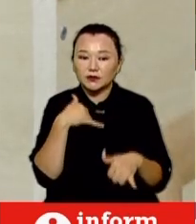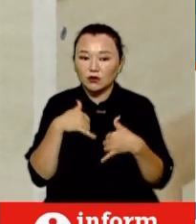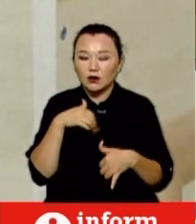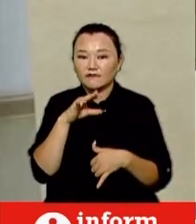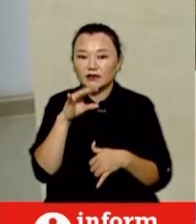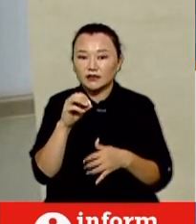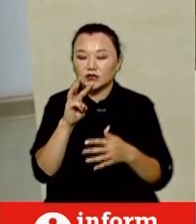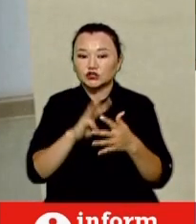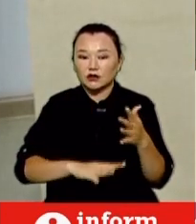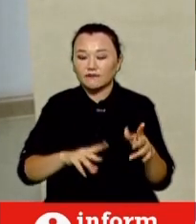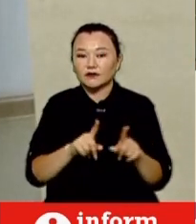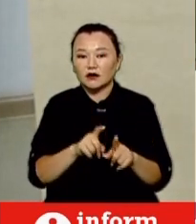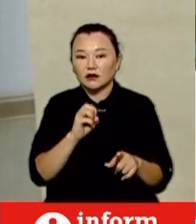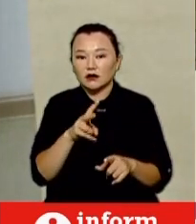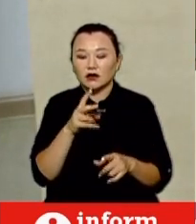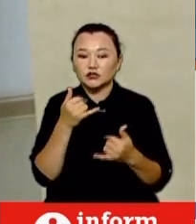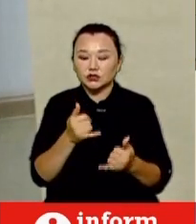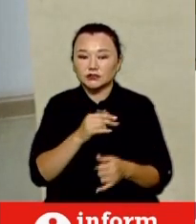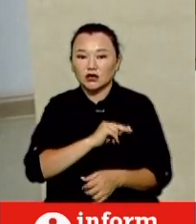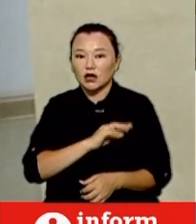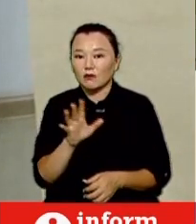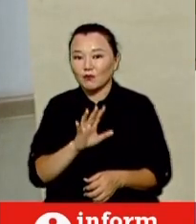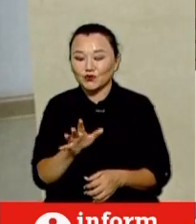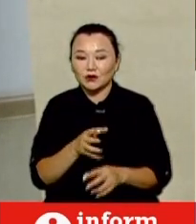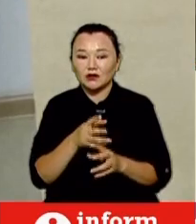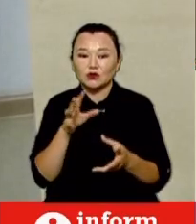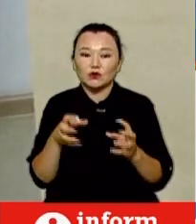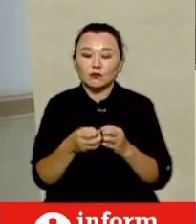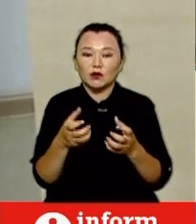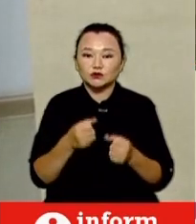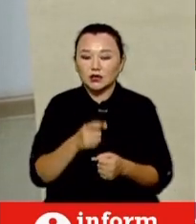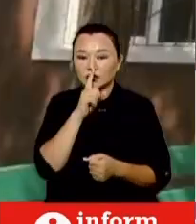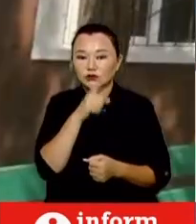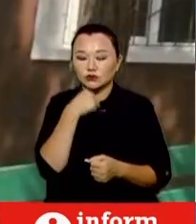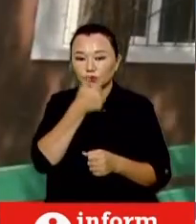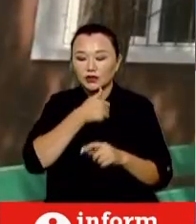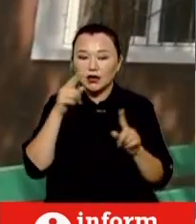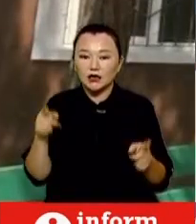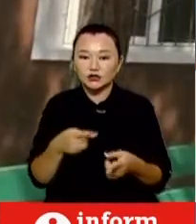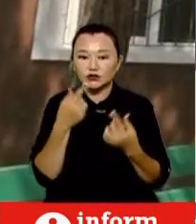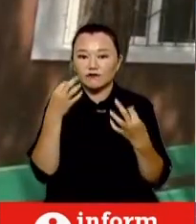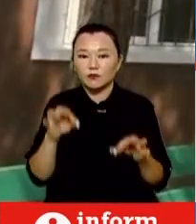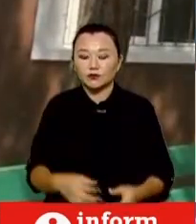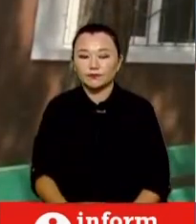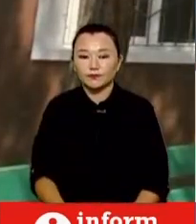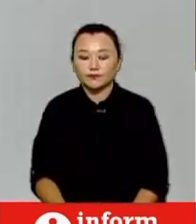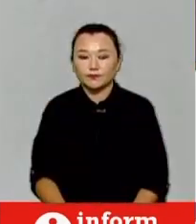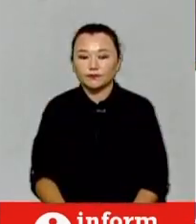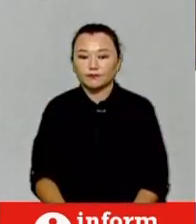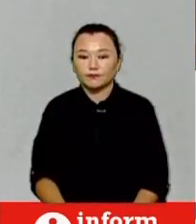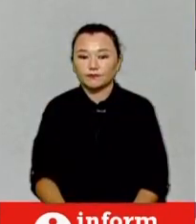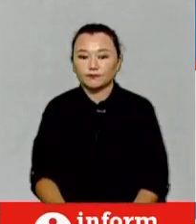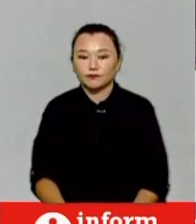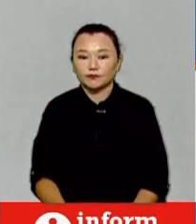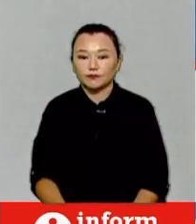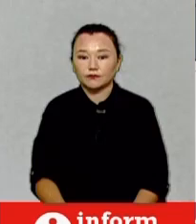виде штрафа, так как она сейчас безработная. В итоге она получила 1 год ограничения свободы.